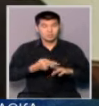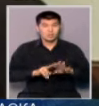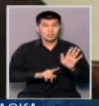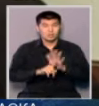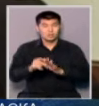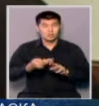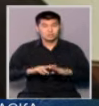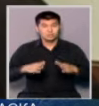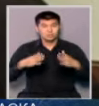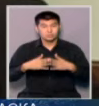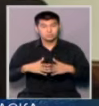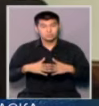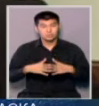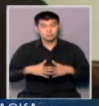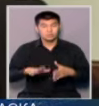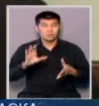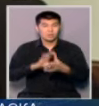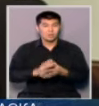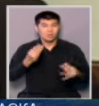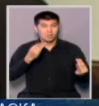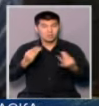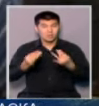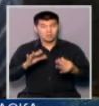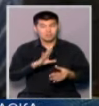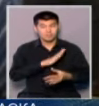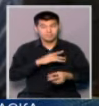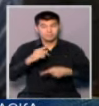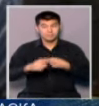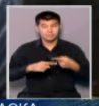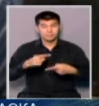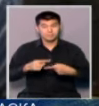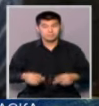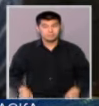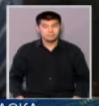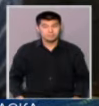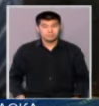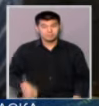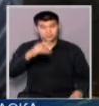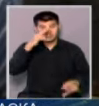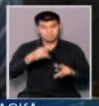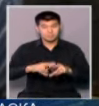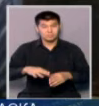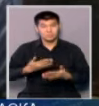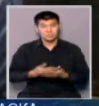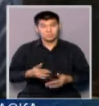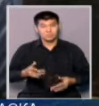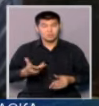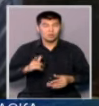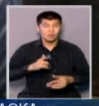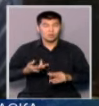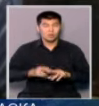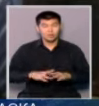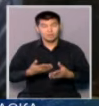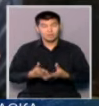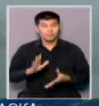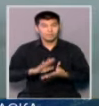тіреп кәдімгідей, сонда танысып, содан аға іні болып кеттік, араласып құраласып, осы